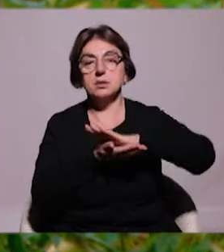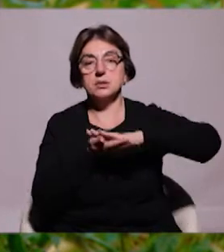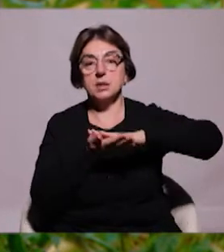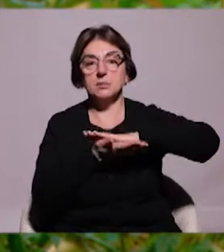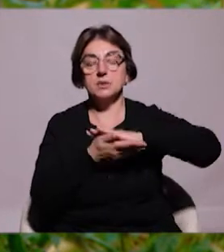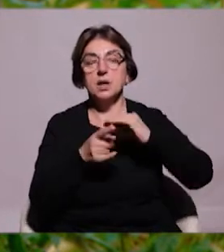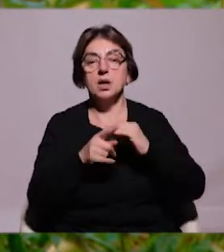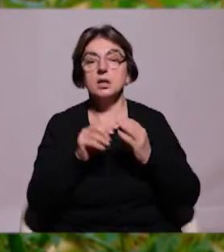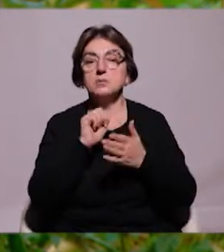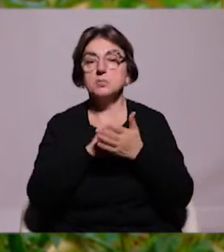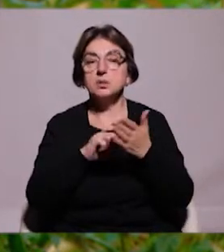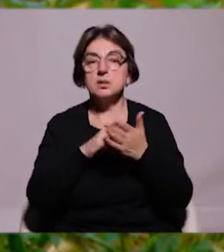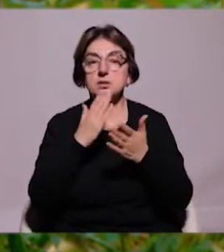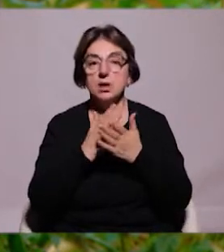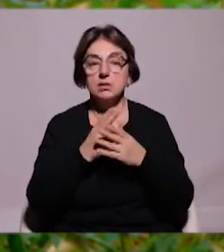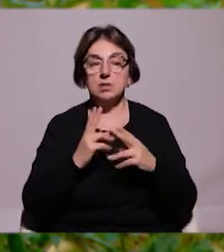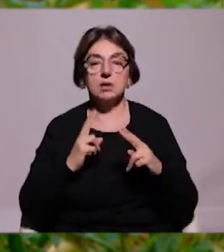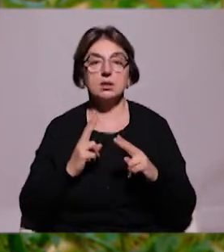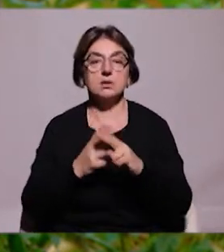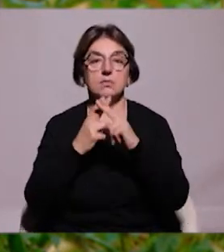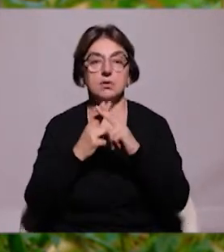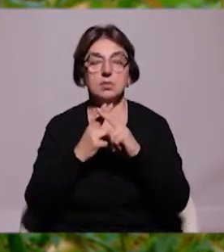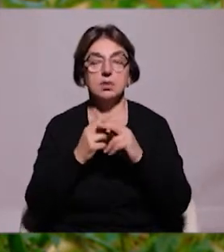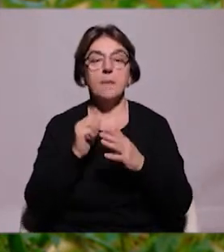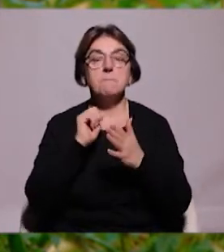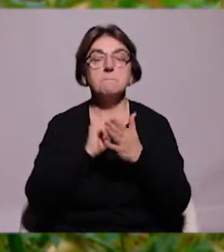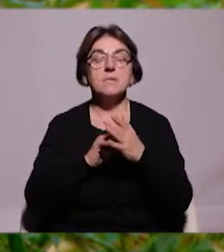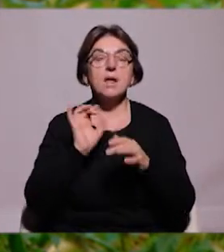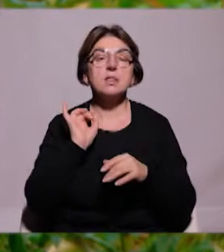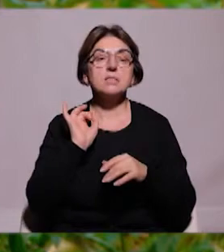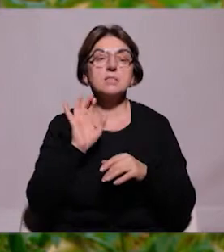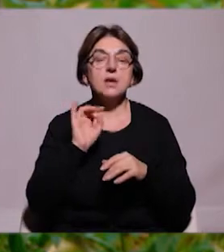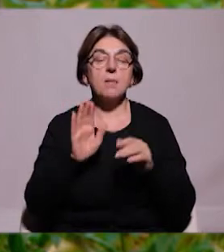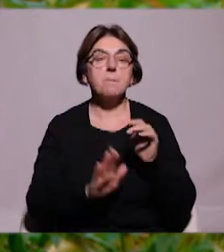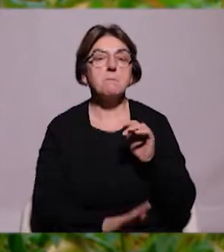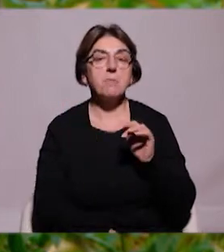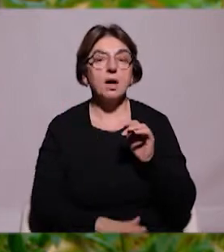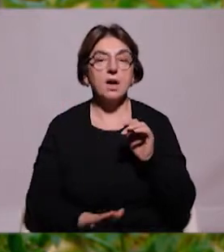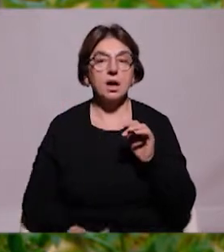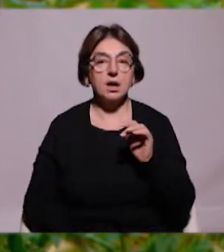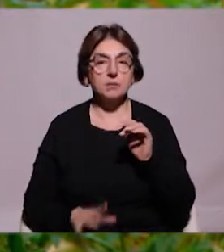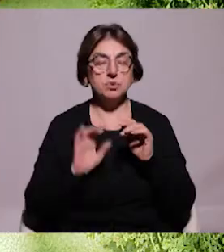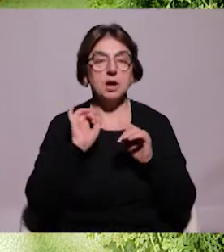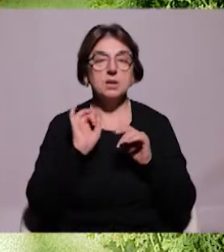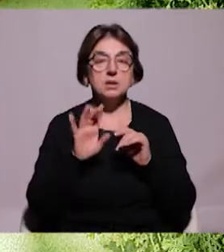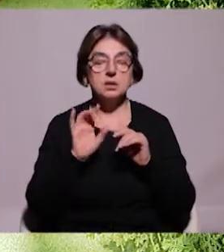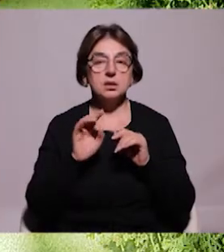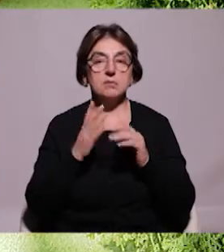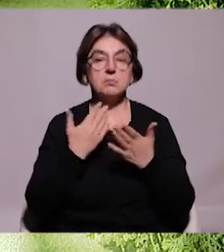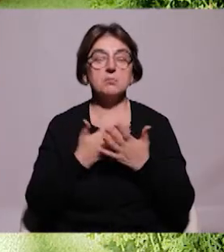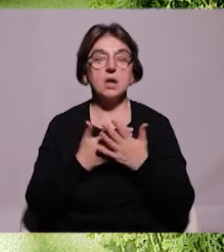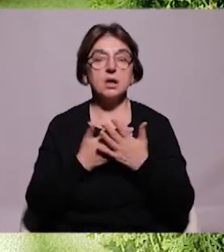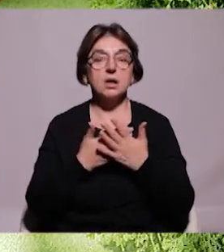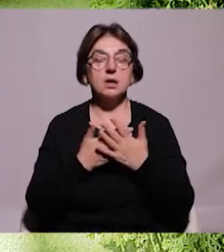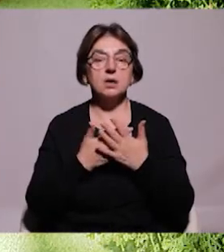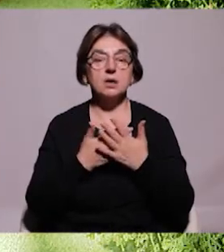ეს კი თავისთავად ხელშეგვიშლის, გამოიწვევს ტკივილს ქვედა კიდურის არეში, კერძოდ მაგალითად